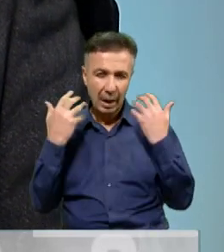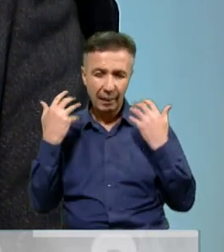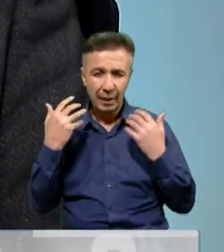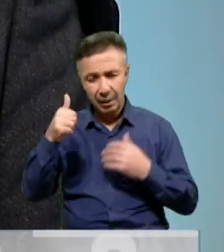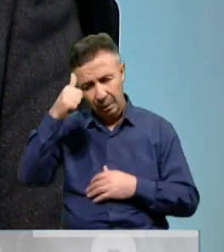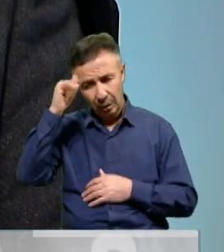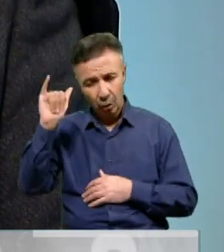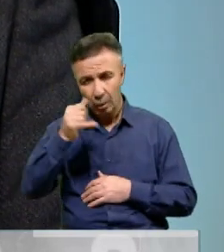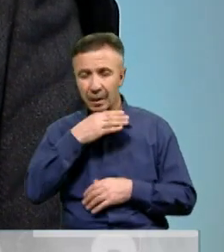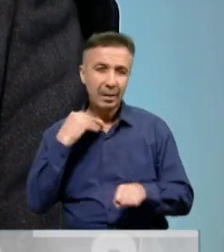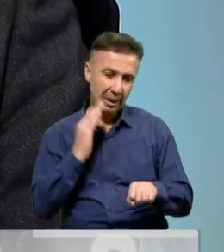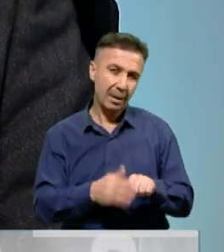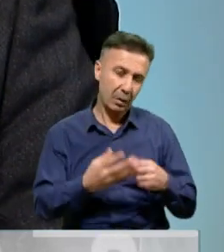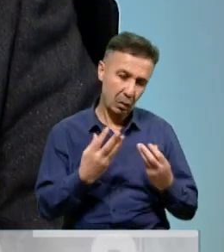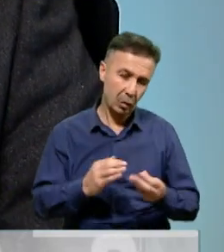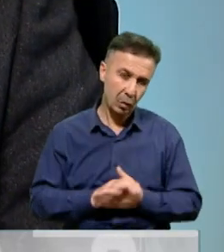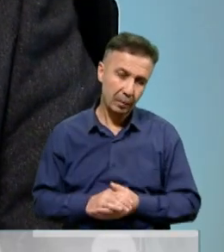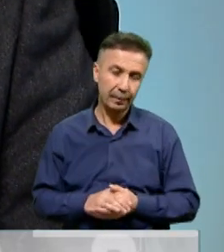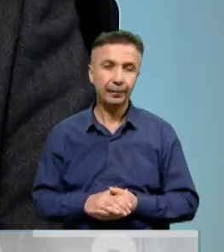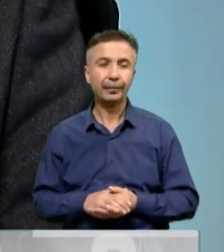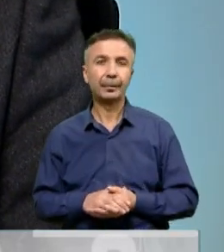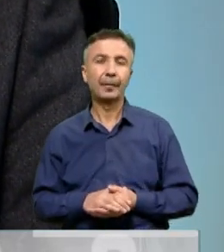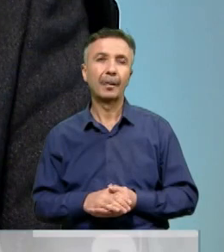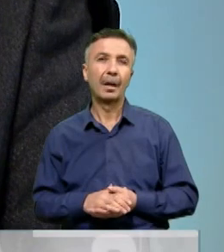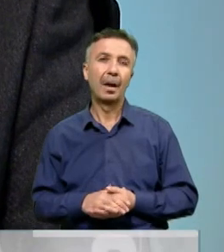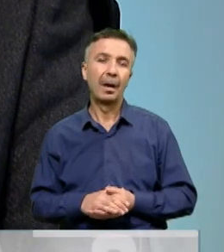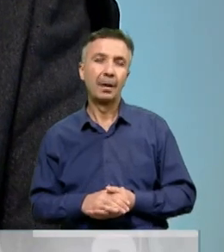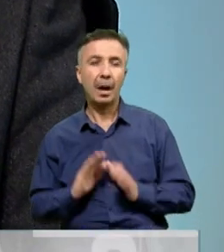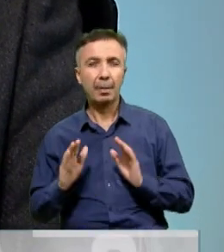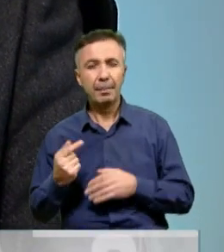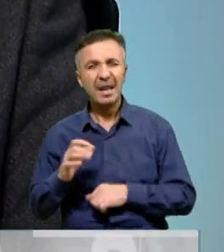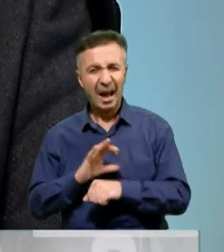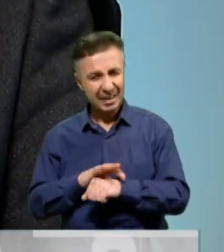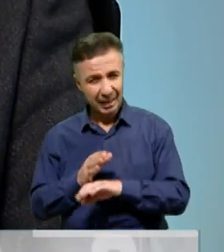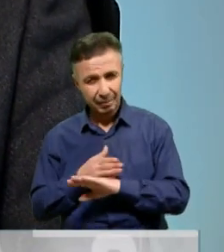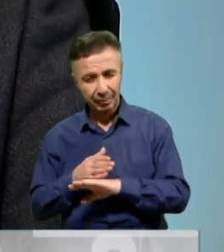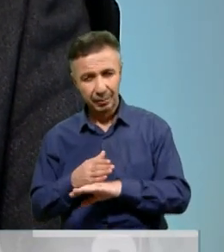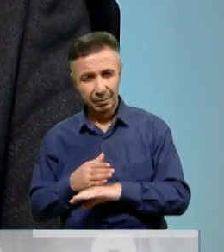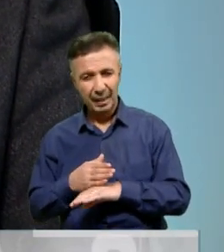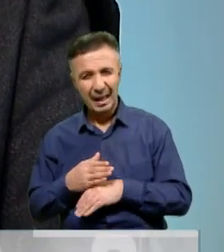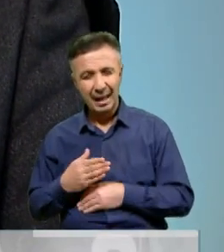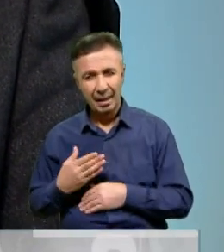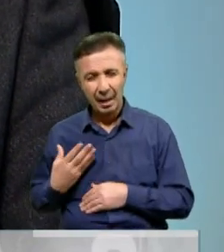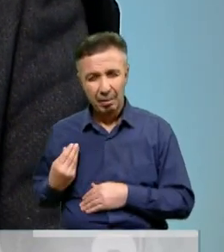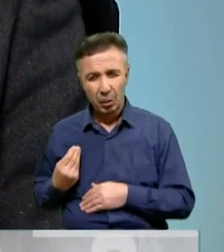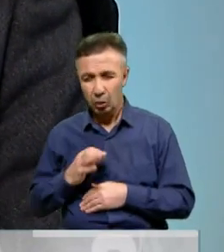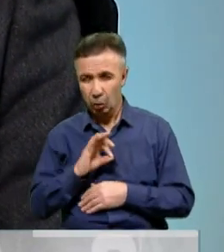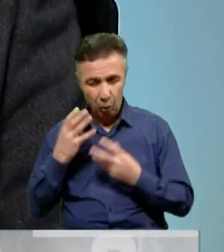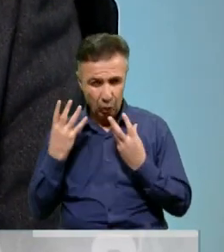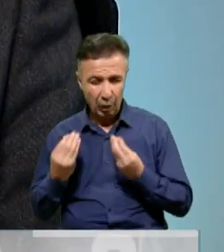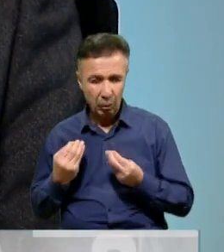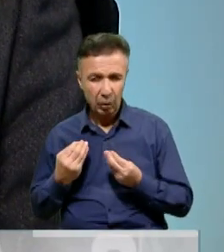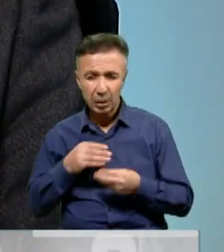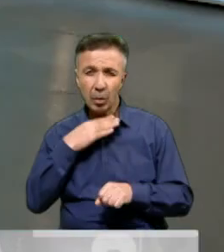mi? Kurban edilebilir. Kendi kendine sütten kesilmişse ama bir hastalıktan dolayı kör olmuşsa o zaman